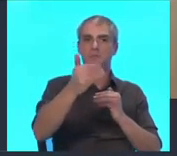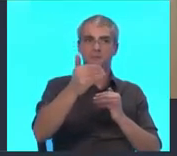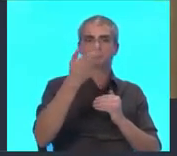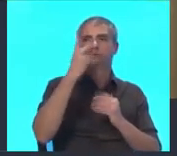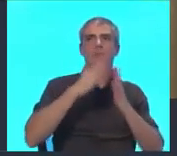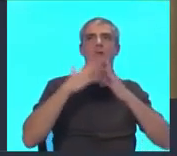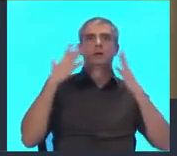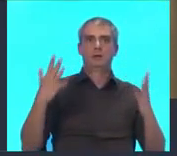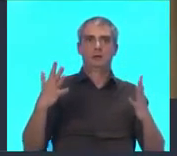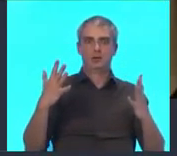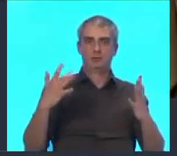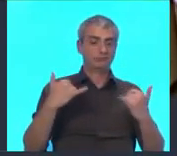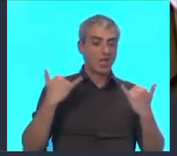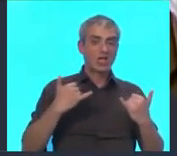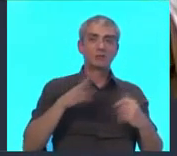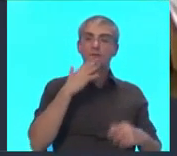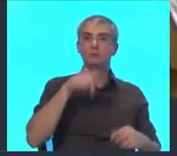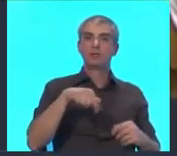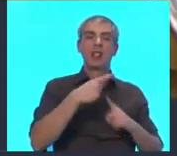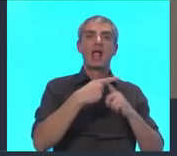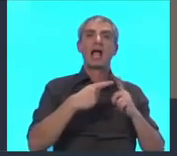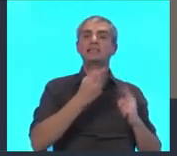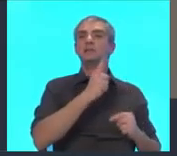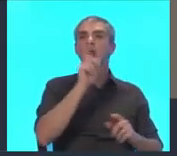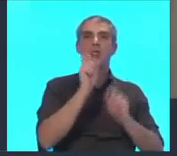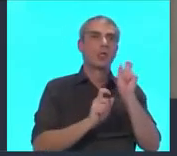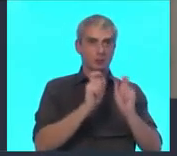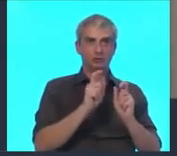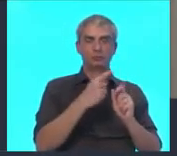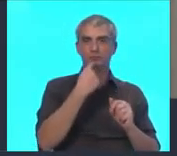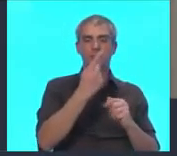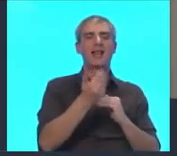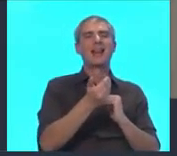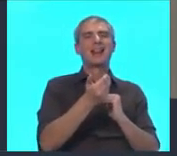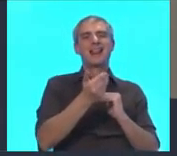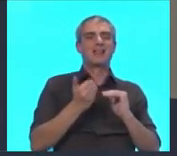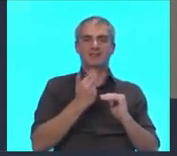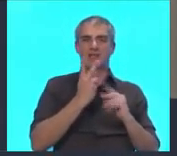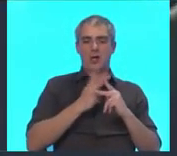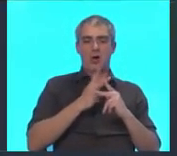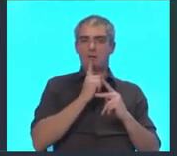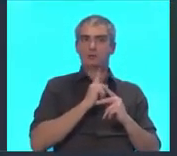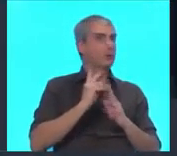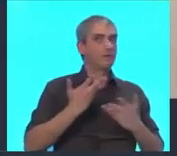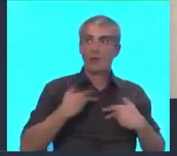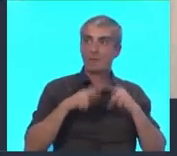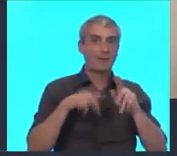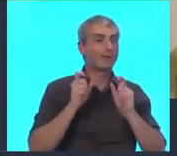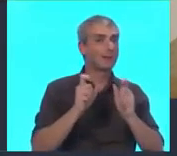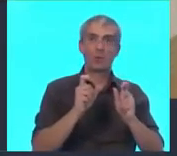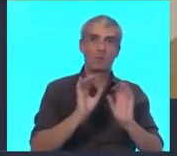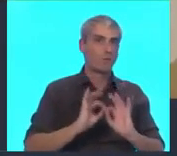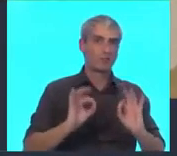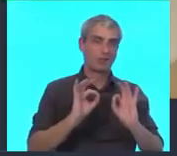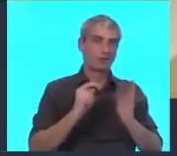גדול. כיום יש בארץ כחצי מיליון בני אדם המוגדרים טרום סוכרתיים, והם לא מקבלים טיפול מונע מלא, פשוט